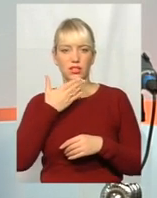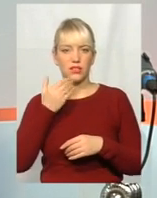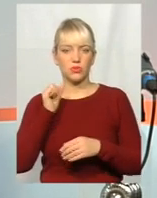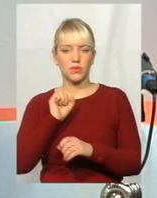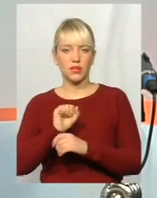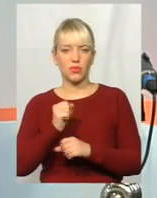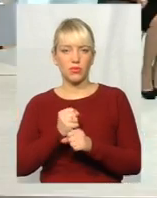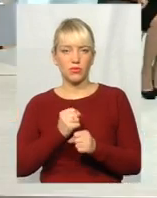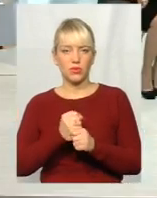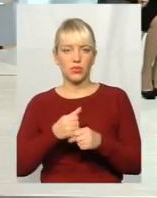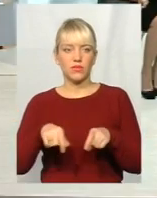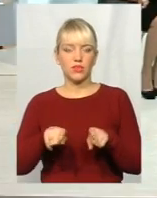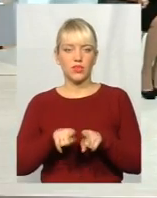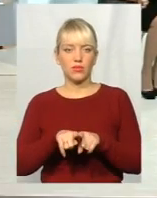роботи.